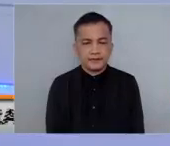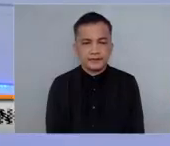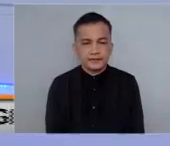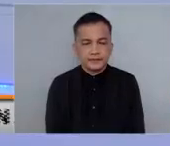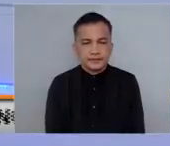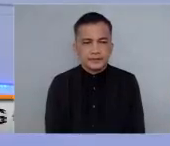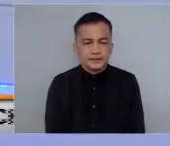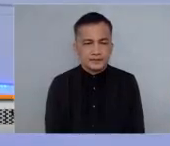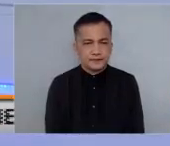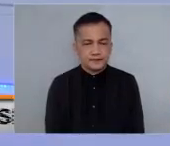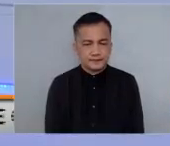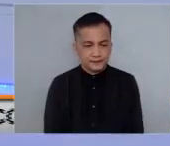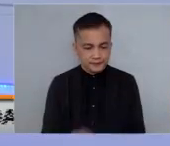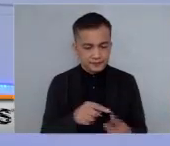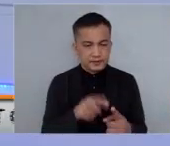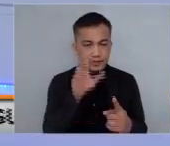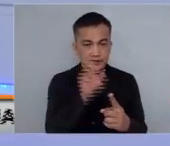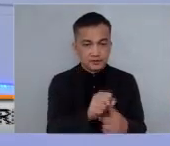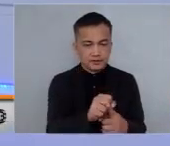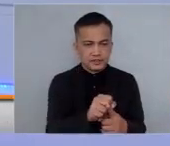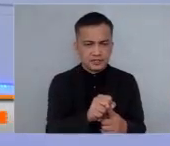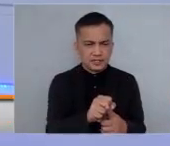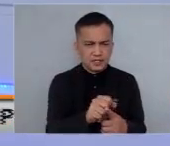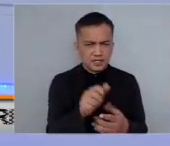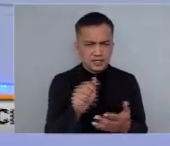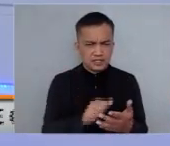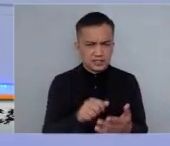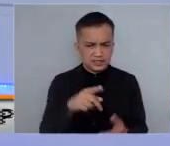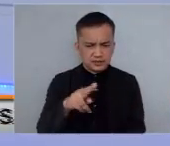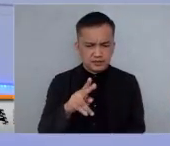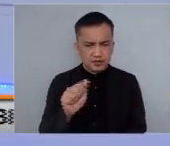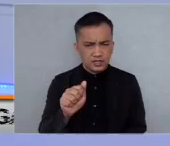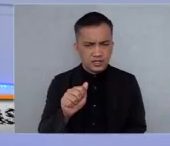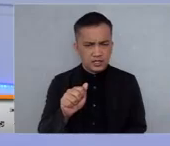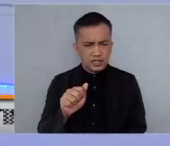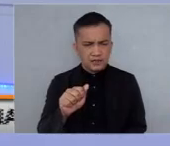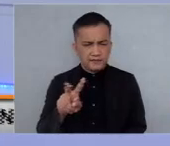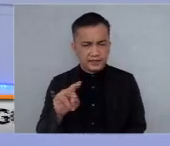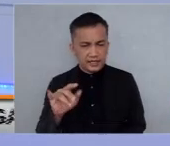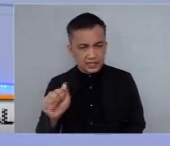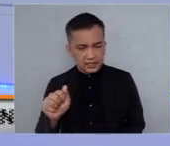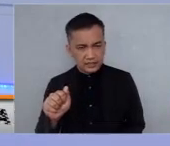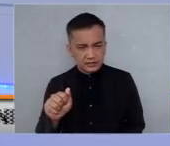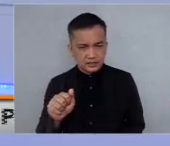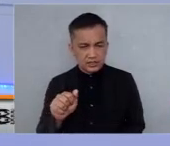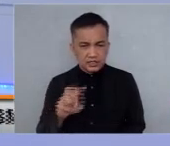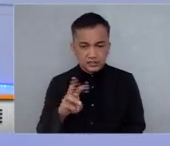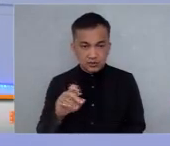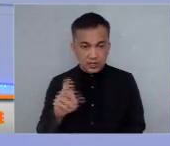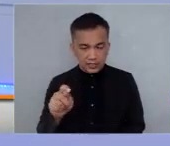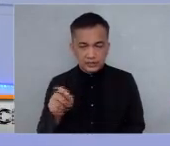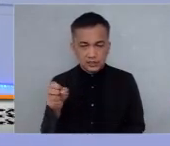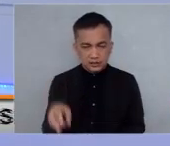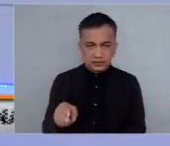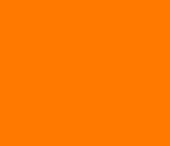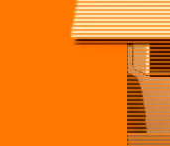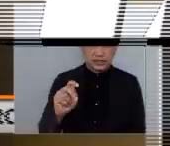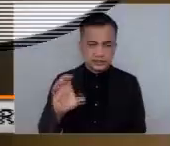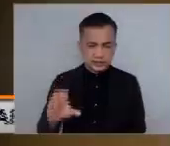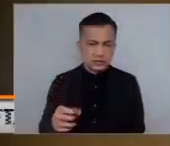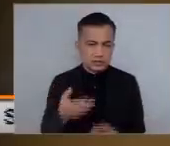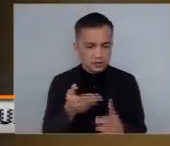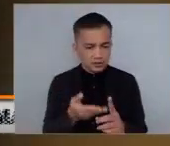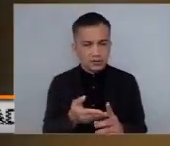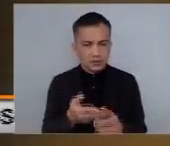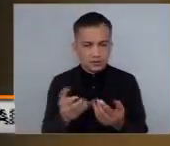Inaresto ko ng mga pulis ang drag artist na si Pura Luca Vega sa bisa ng arrest warrant na inilabas ng Manila Regional Trial Court.